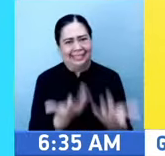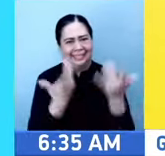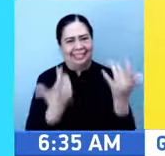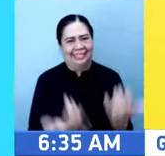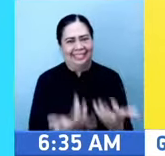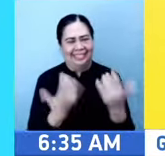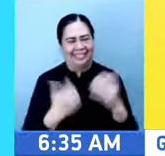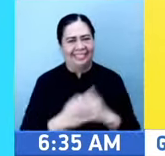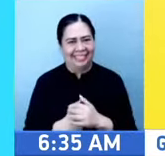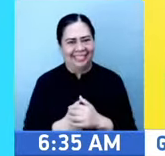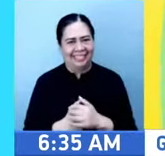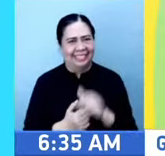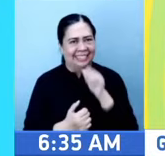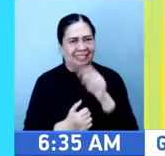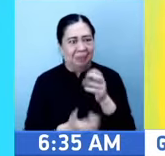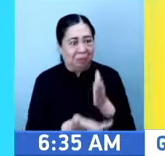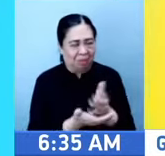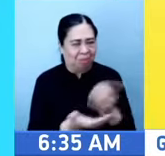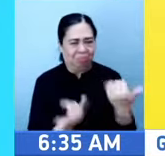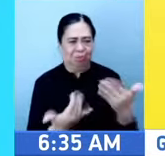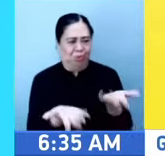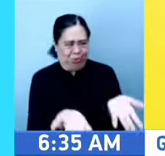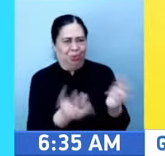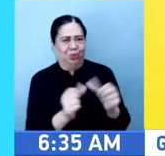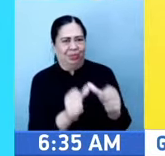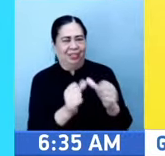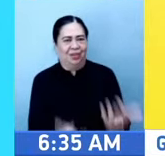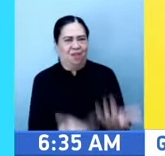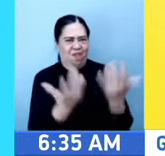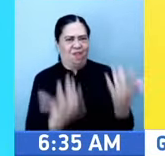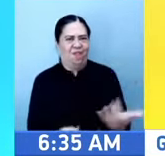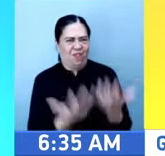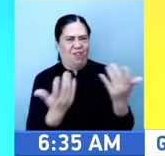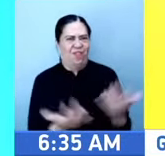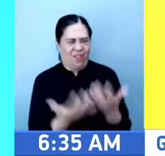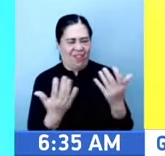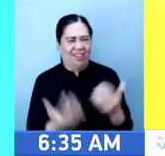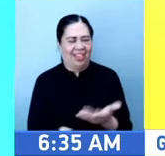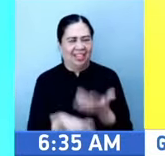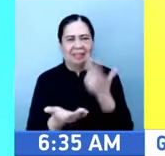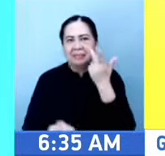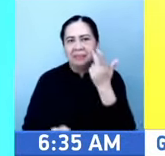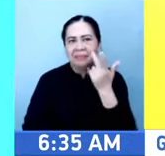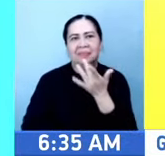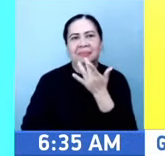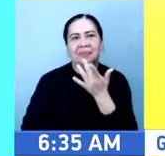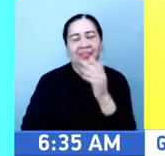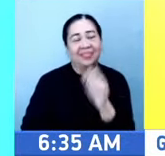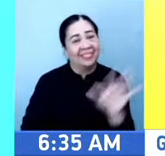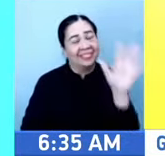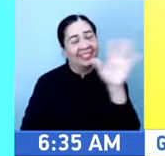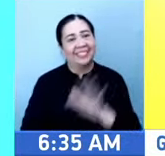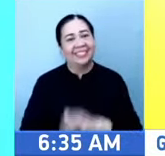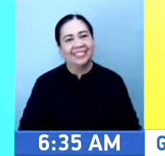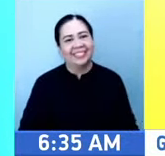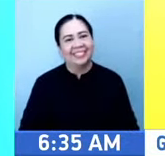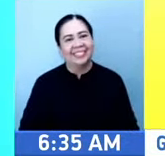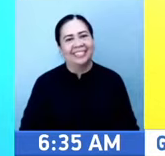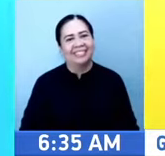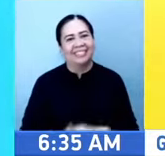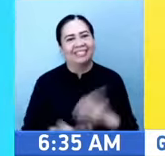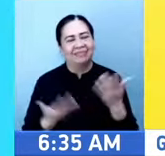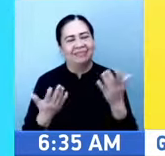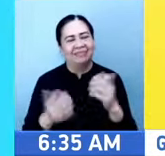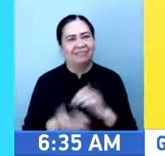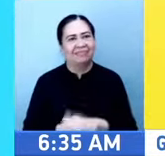Naglalagablab. Ayan sa atin po yan ni Chef JR na laging on fire. Nako, Chef, ipatikin mo na sa amin yan. Good morning. Good morning, Chef.